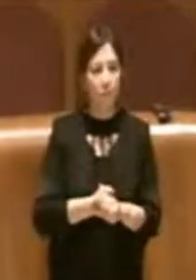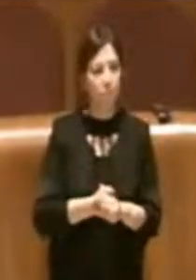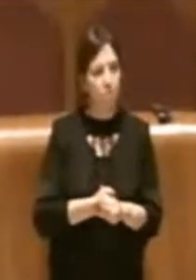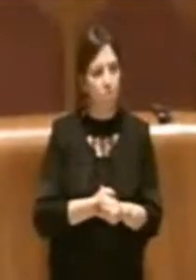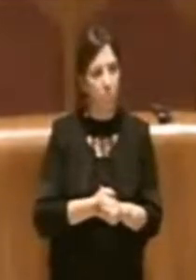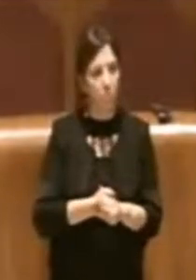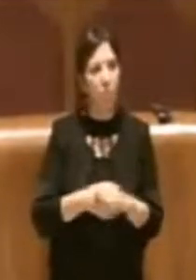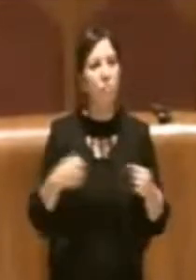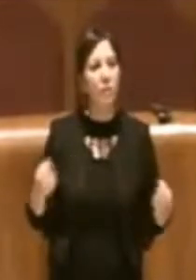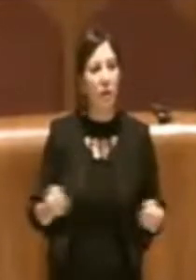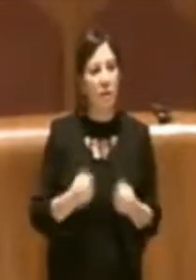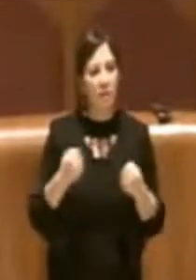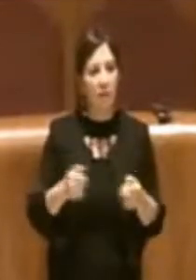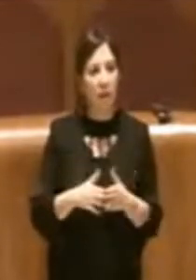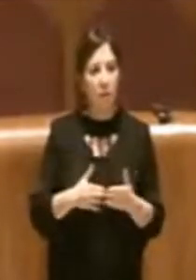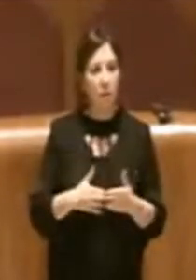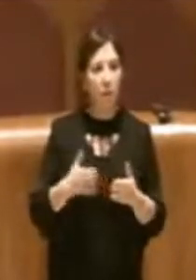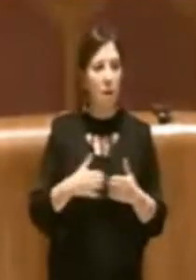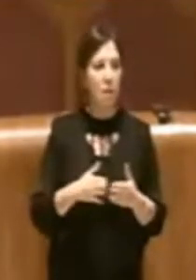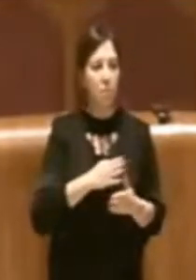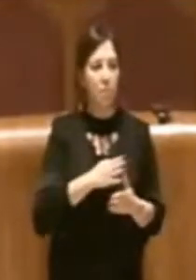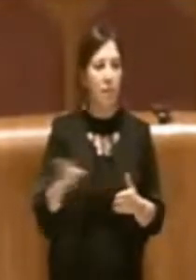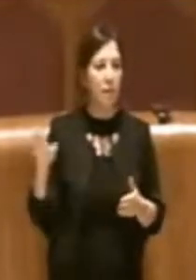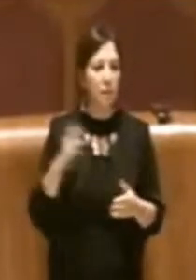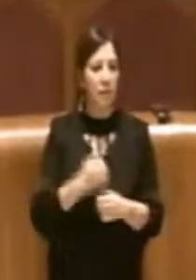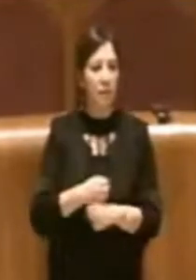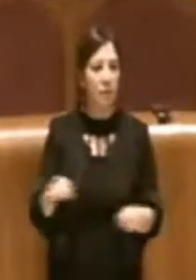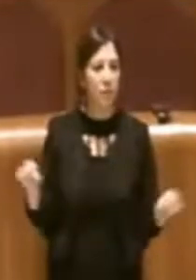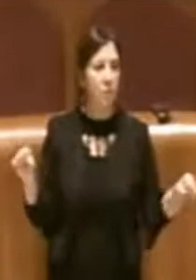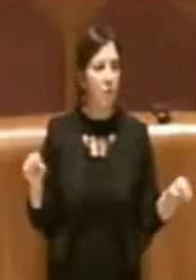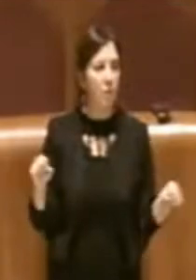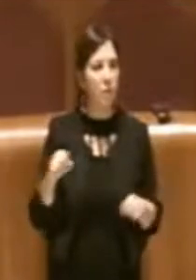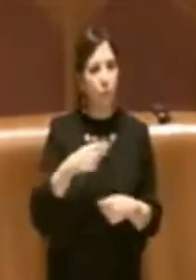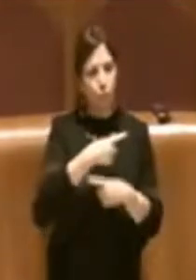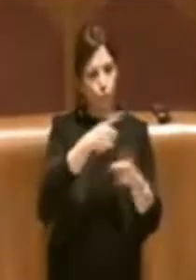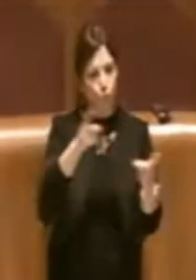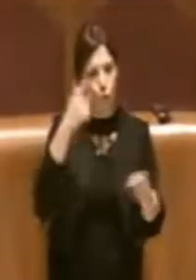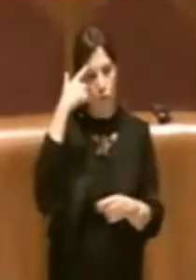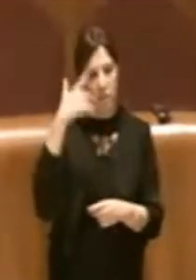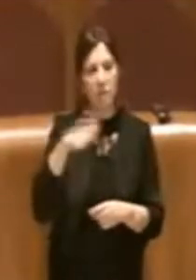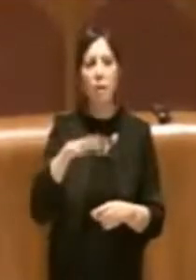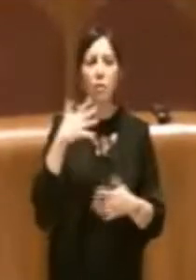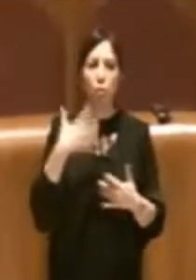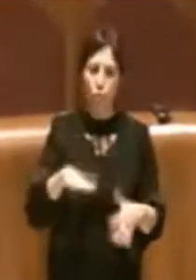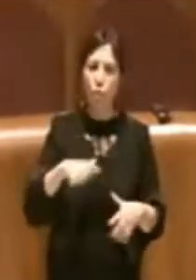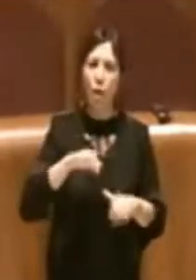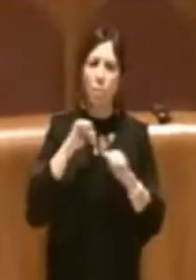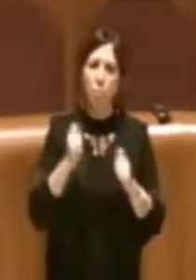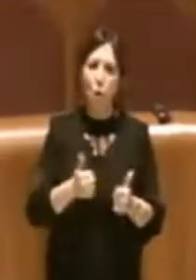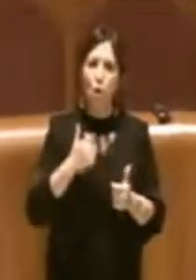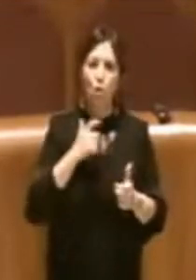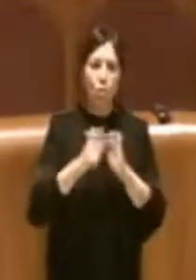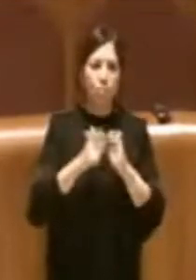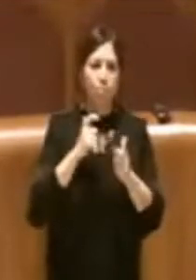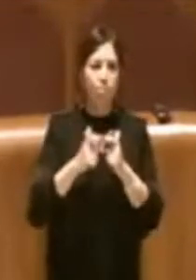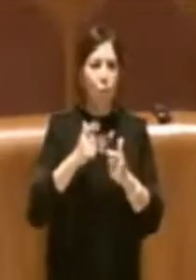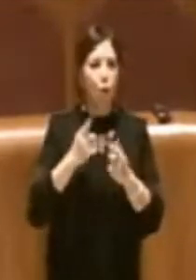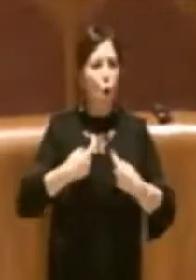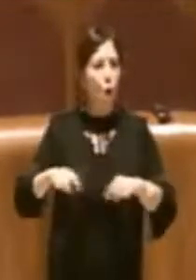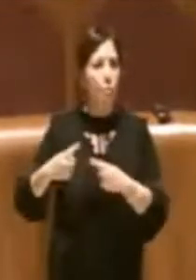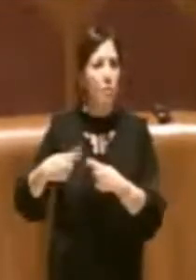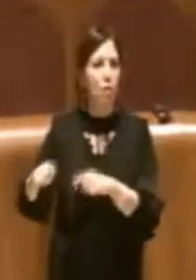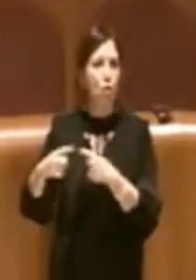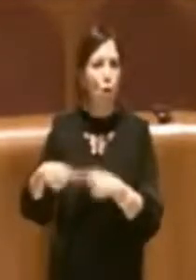per favorire l'attività delle librerie e delle librerie indipendenti. Questo loro lo sanno, abbiamo avuto modo anche di parlarne nelle